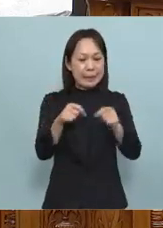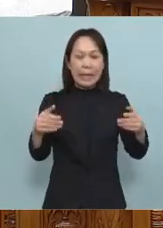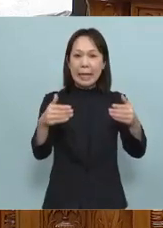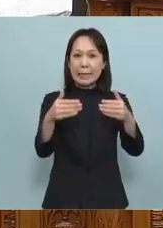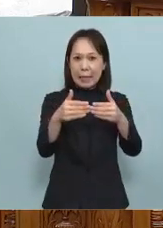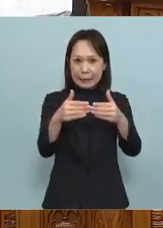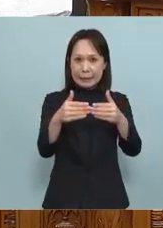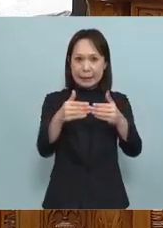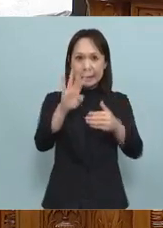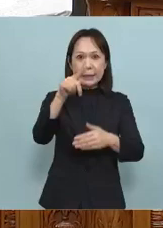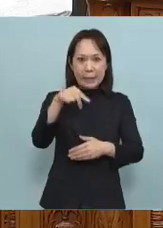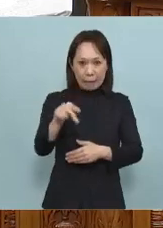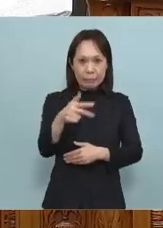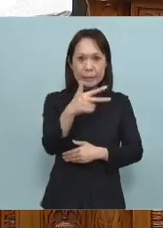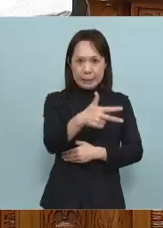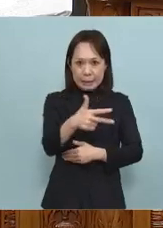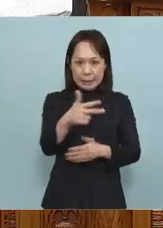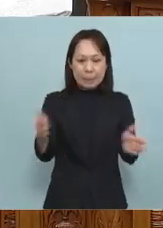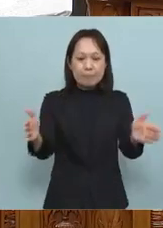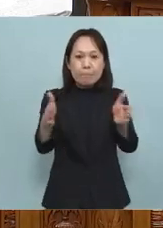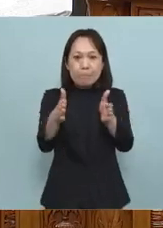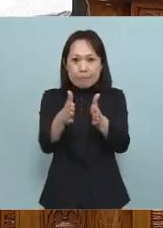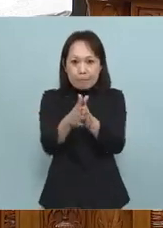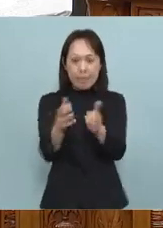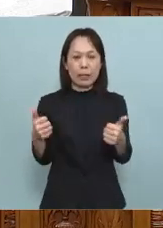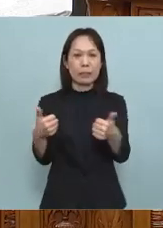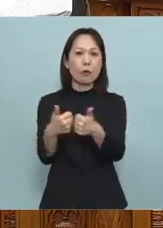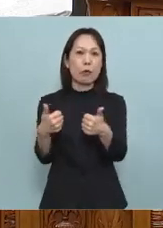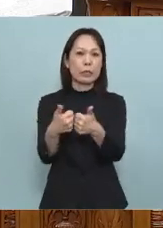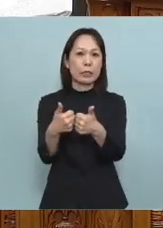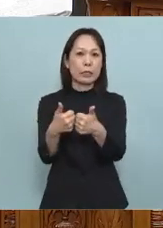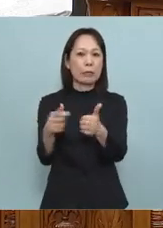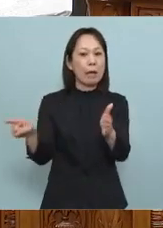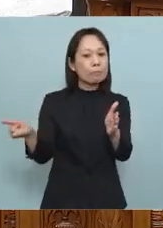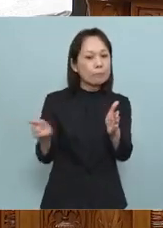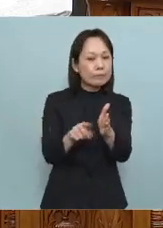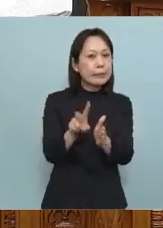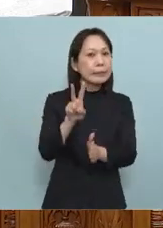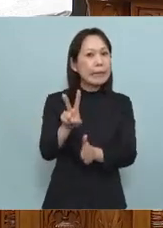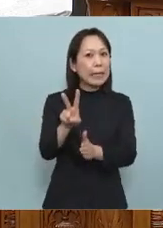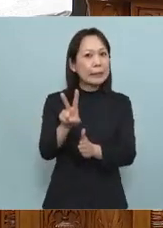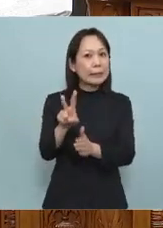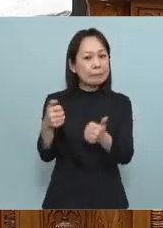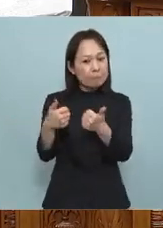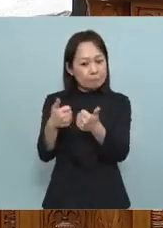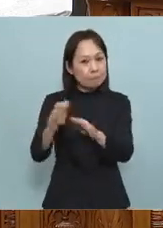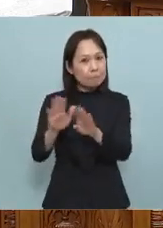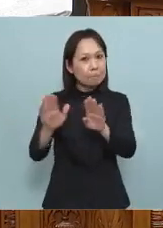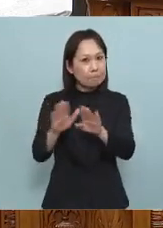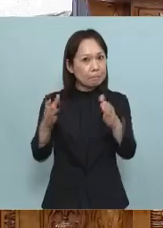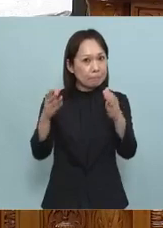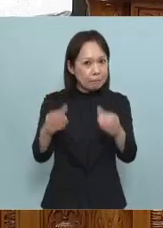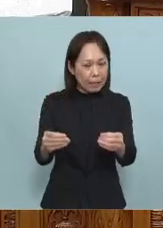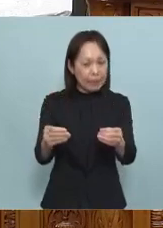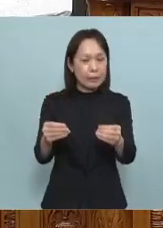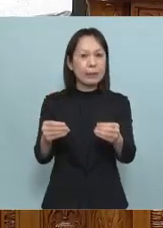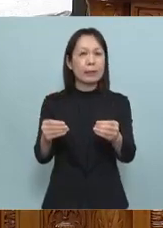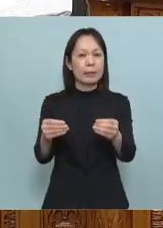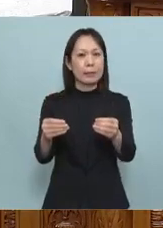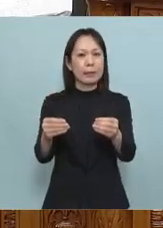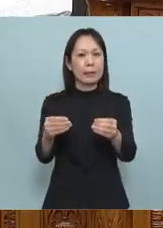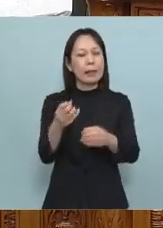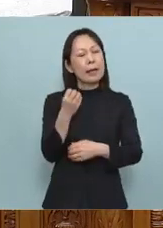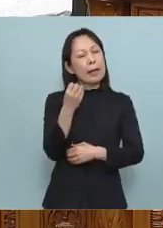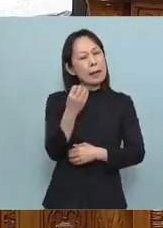を交えた協議、すでに2回行われたと承知をしております。遅くとも令